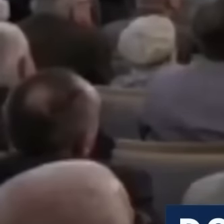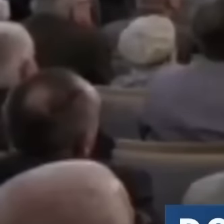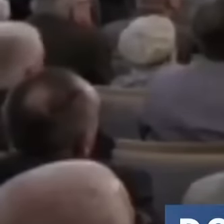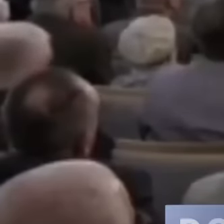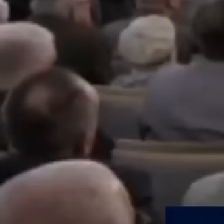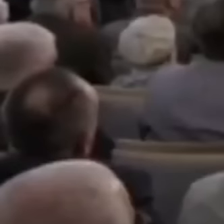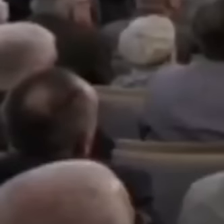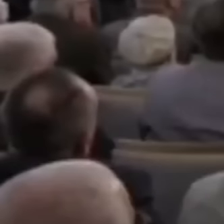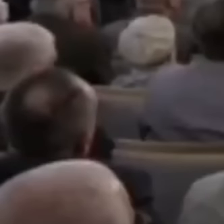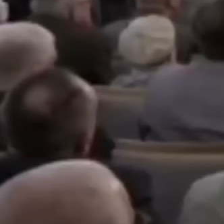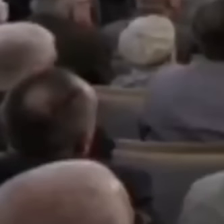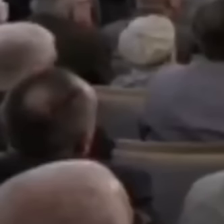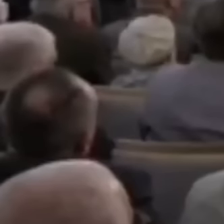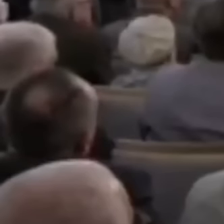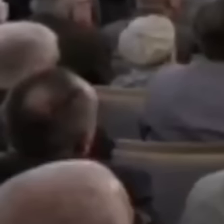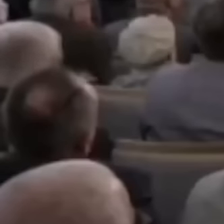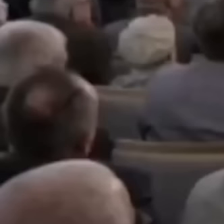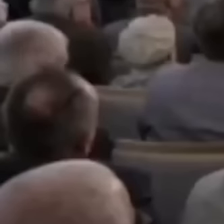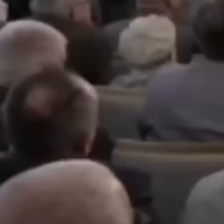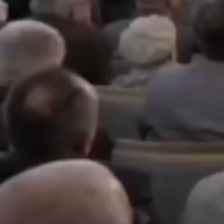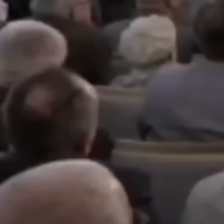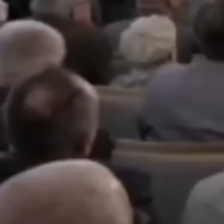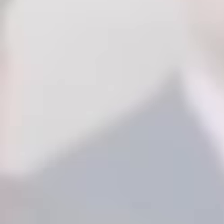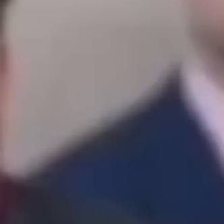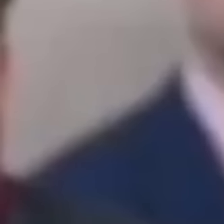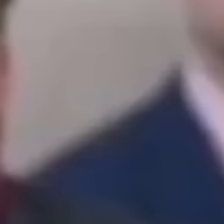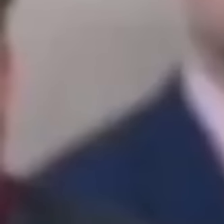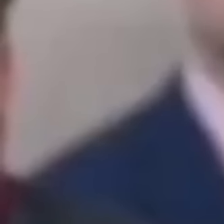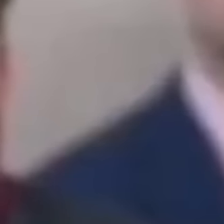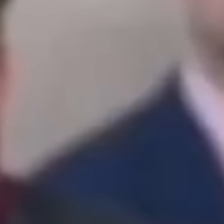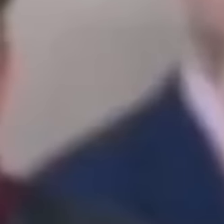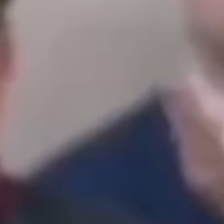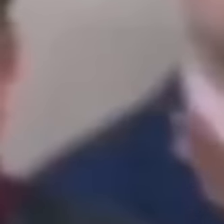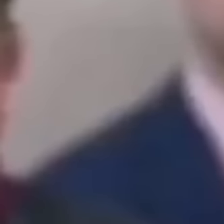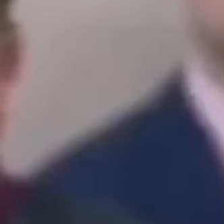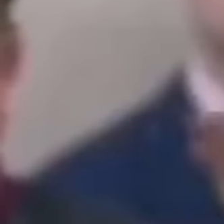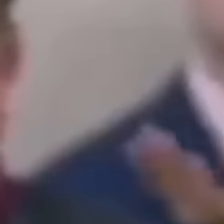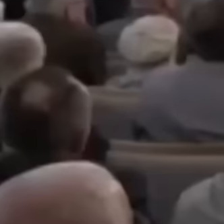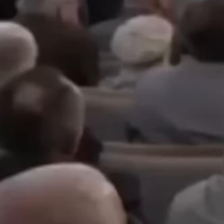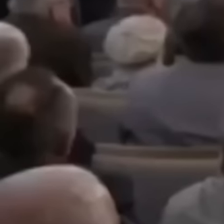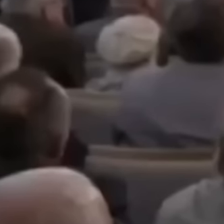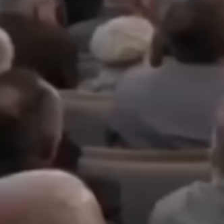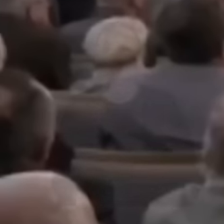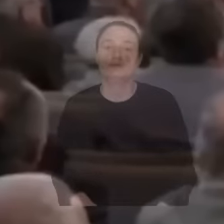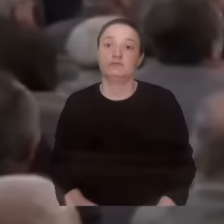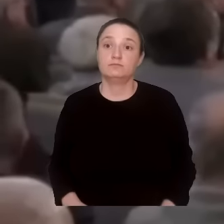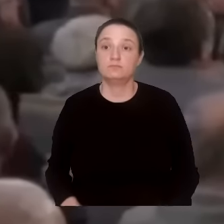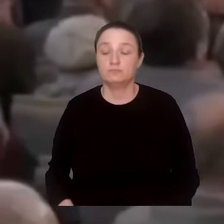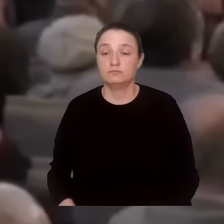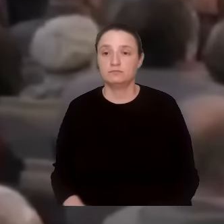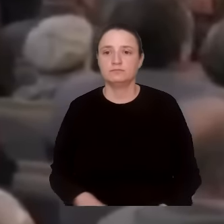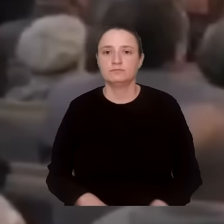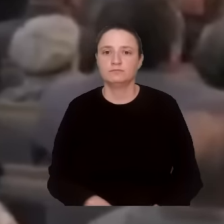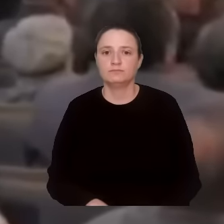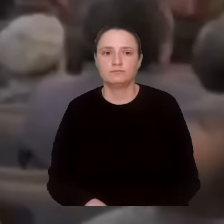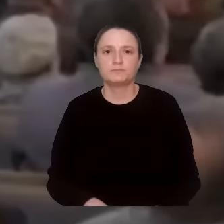premierem, rachunki za prąd i za gaz mogłyby wynosić połowę tego, co wynoszą dzisiaj. Dzisiaj, i to mogę powiedzieć z całą odpowiedzialnością,